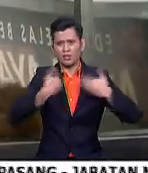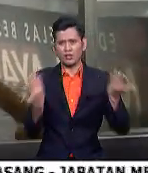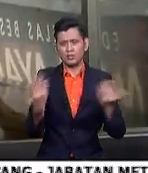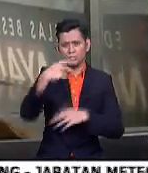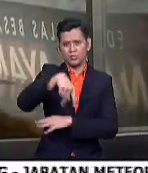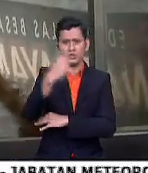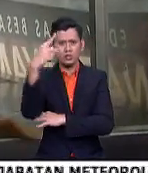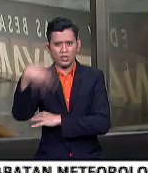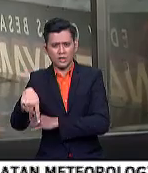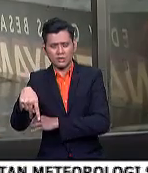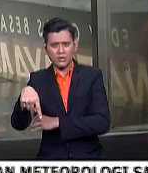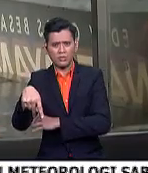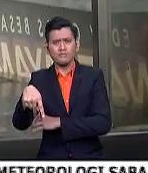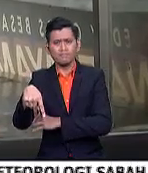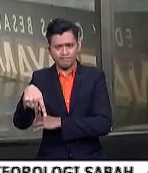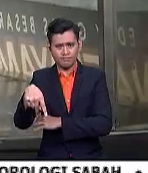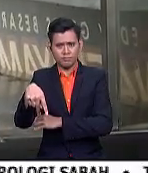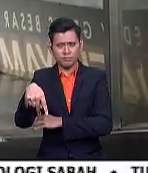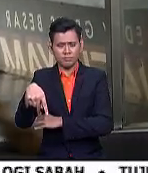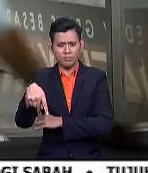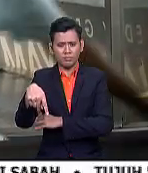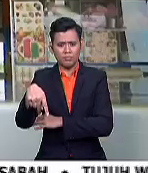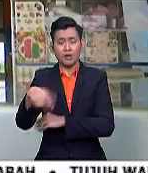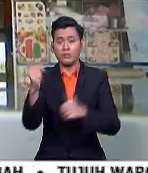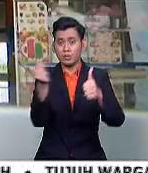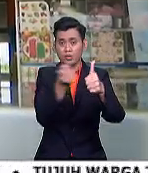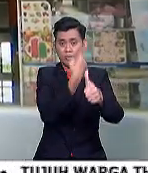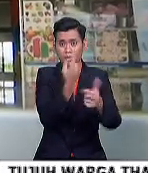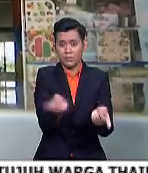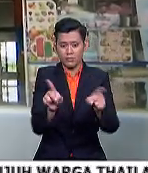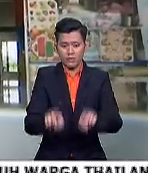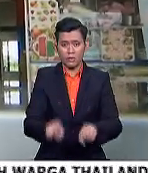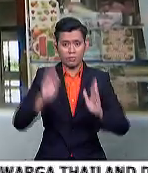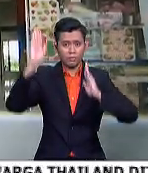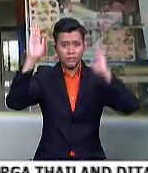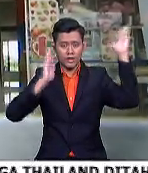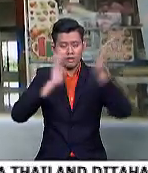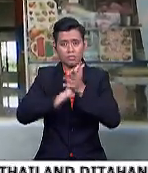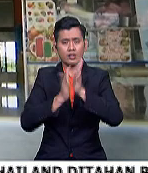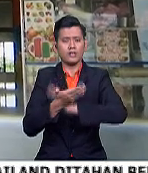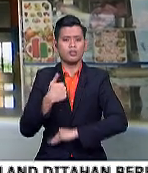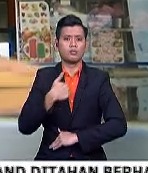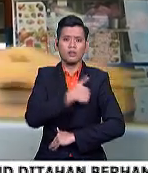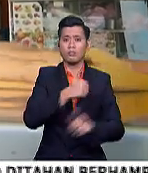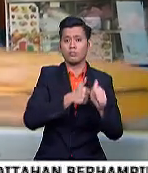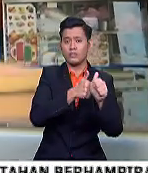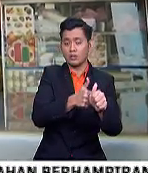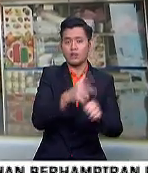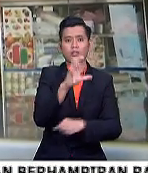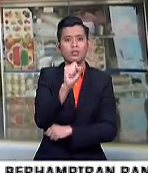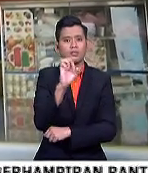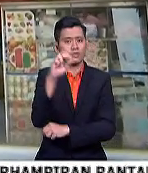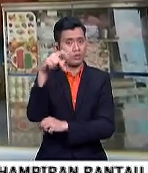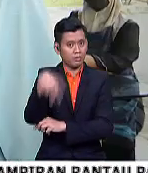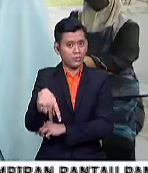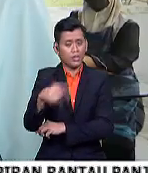Malaysia saya ingat, tak silap saya lah. Yang pertama di Malaysia, jadi kami pun ikut SOP yang elok lah. Pasal benar ni